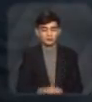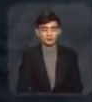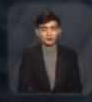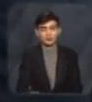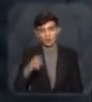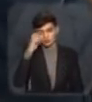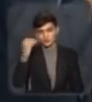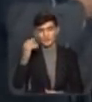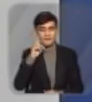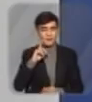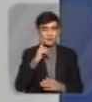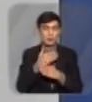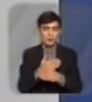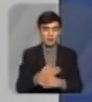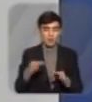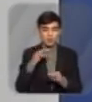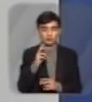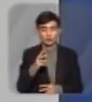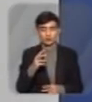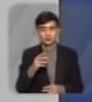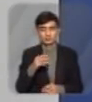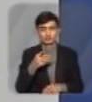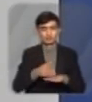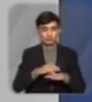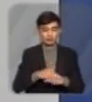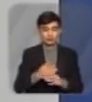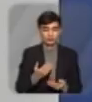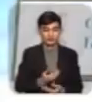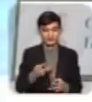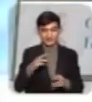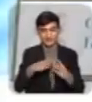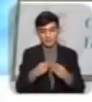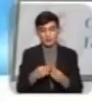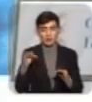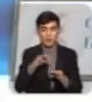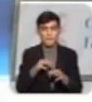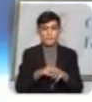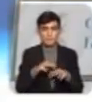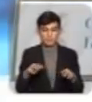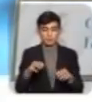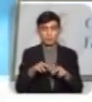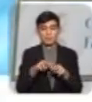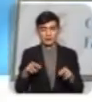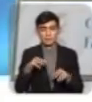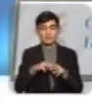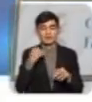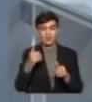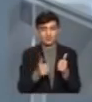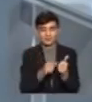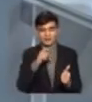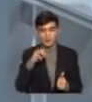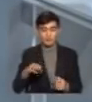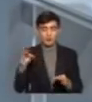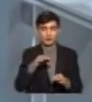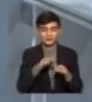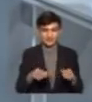Мемлекеттен берілетін уақытша көмекті жағдайы төмен отбасылар ғана алуы керек деген премьер-министрдің орынбасары қаражатты неліктен әр балаға